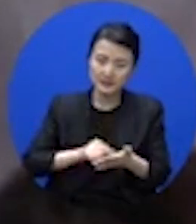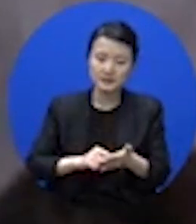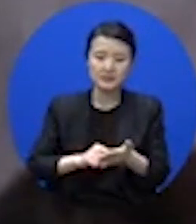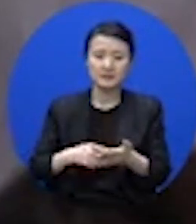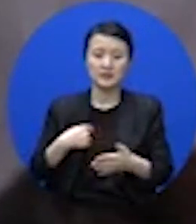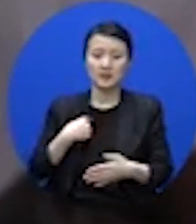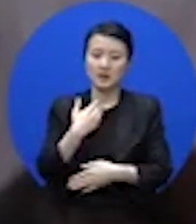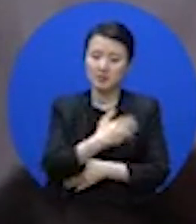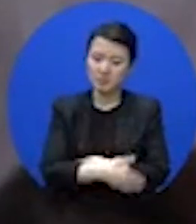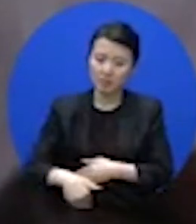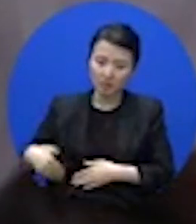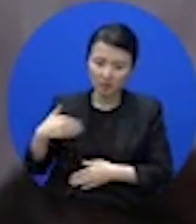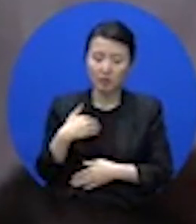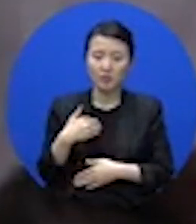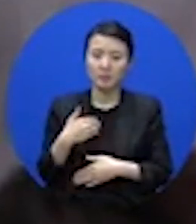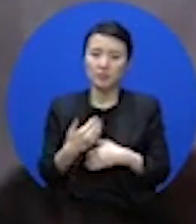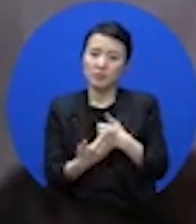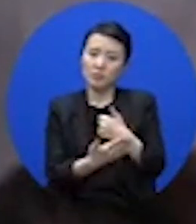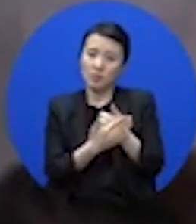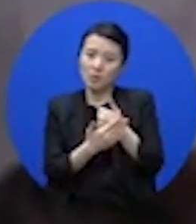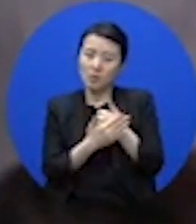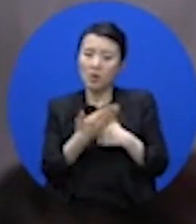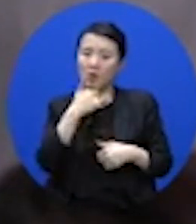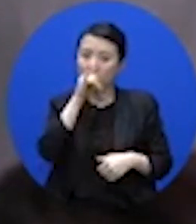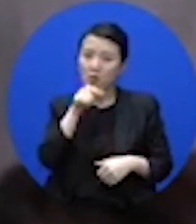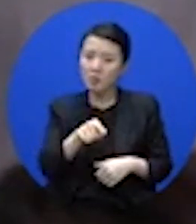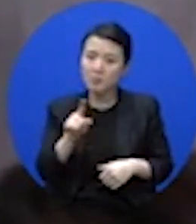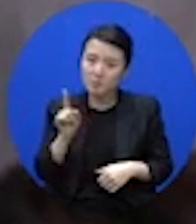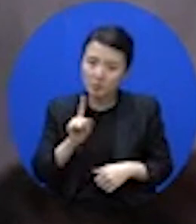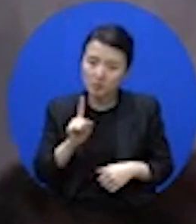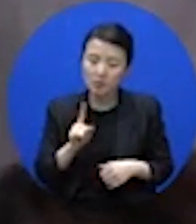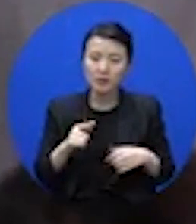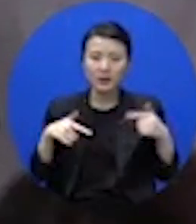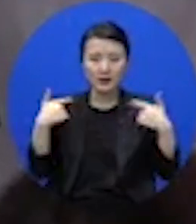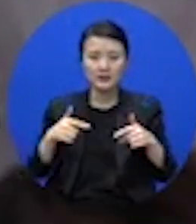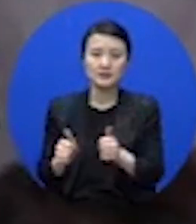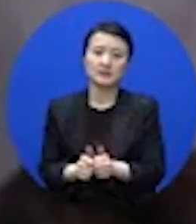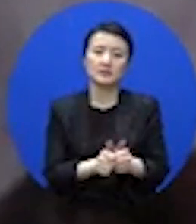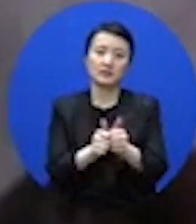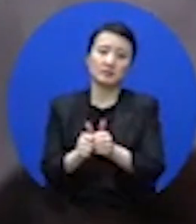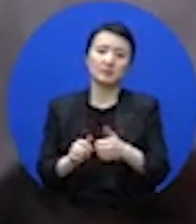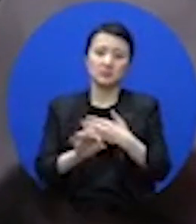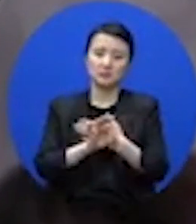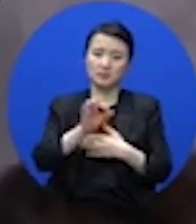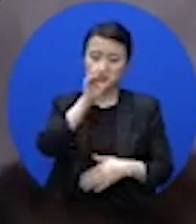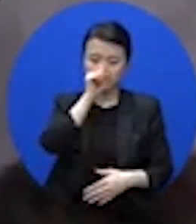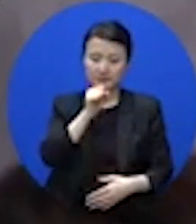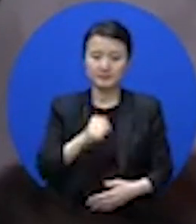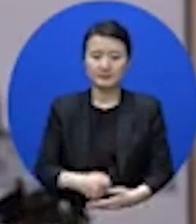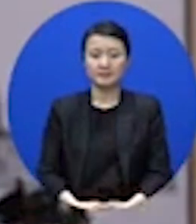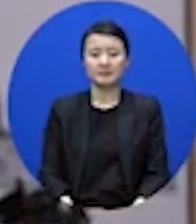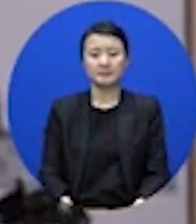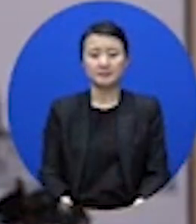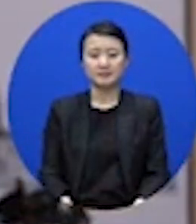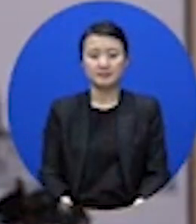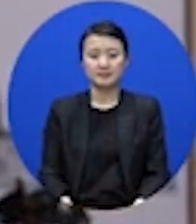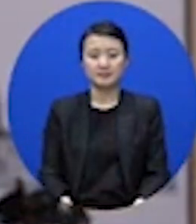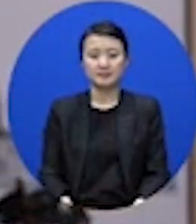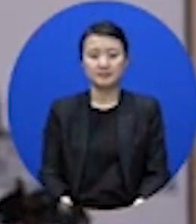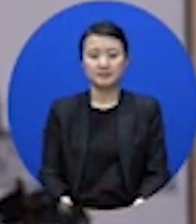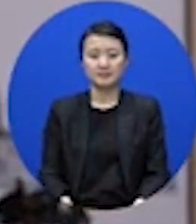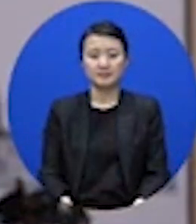내 몸을 도와줄 수 있는 옆에 놔두면 참 도움이 되는 뭐다? 도구라는 거죠. 그렇죠?